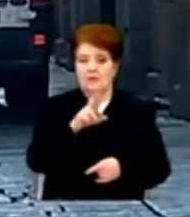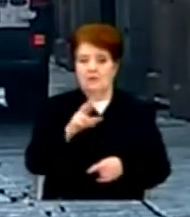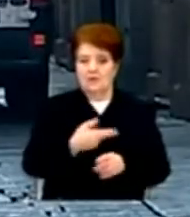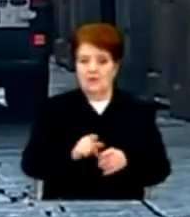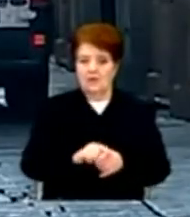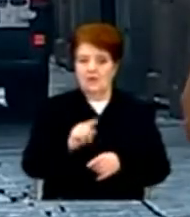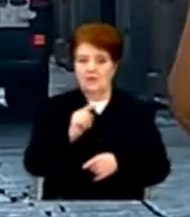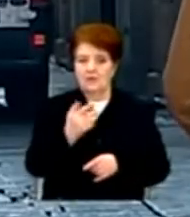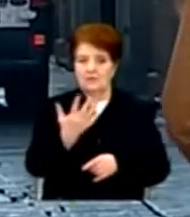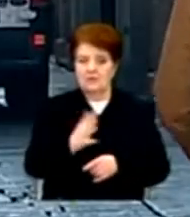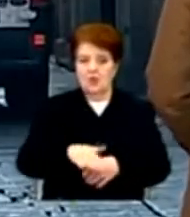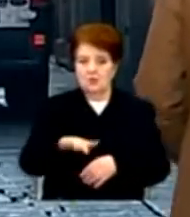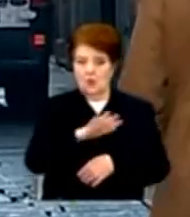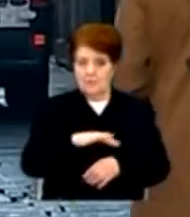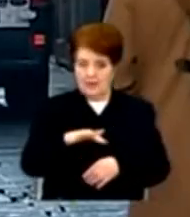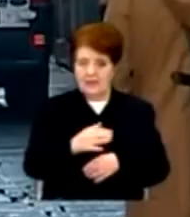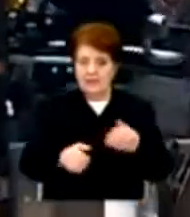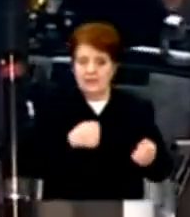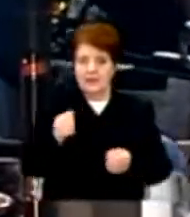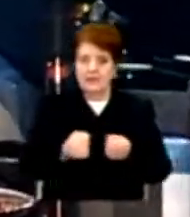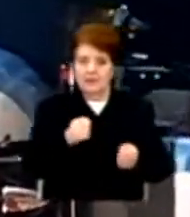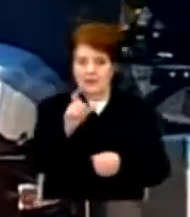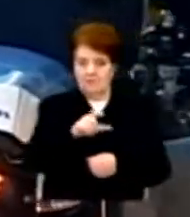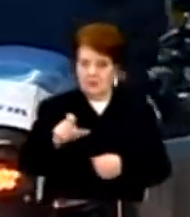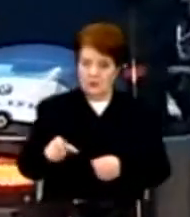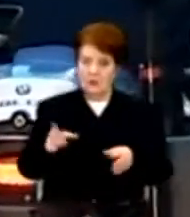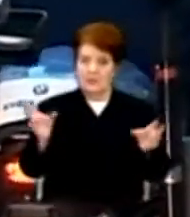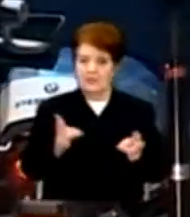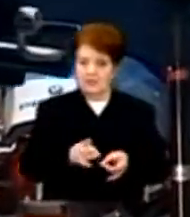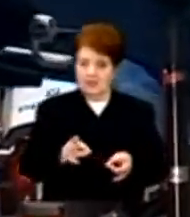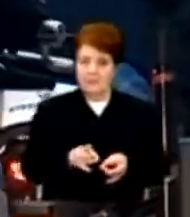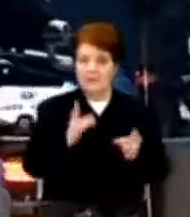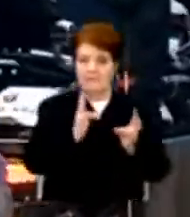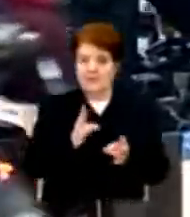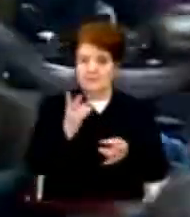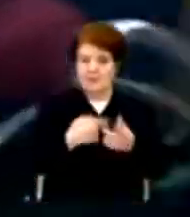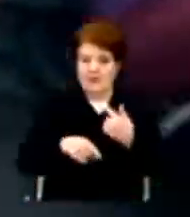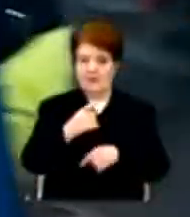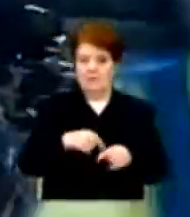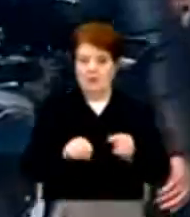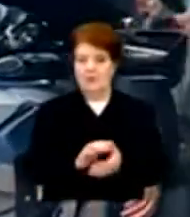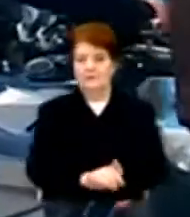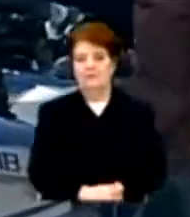să lucreze 5 ani în domenii ce țin de angajarea persoanelor și trebuie să le dea victimelor banii înapoi.